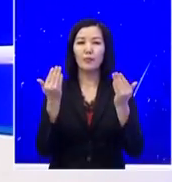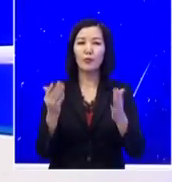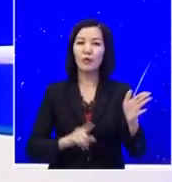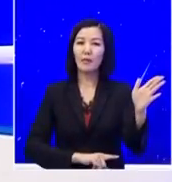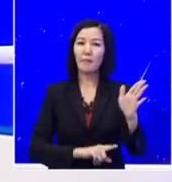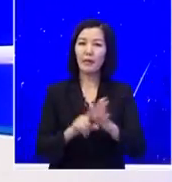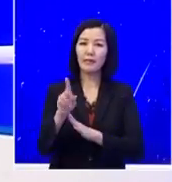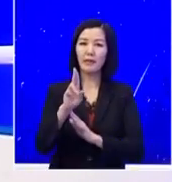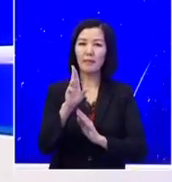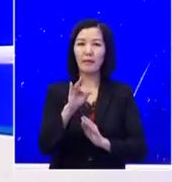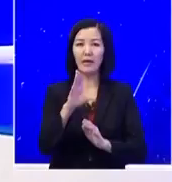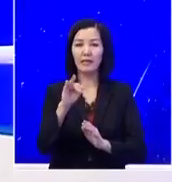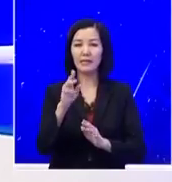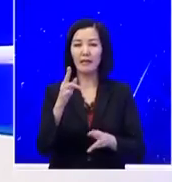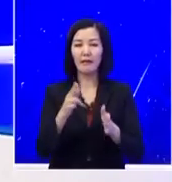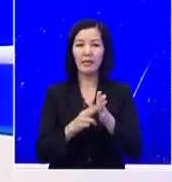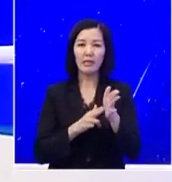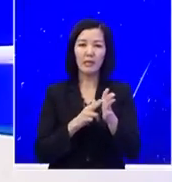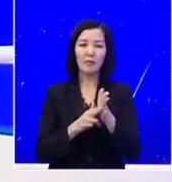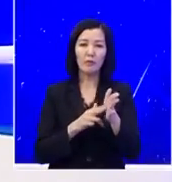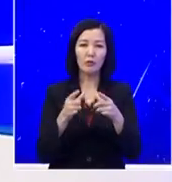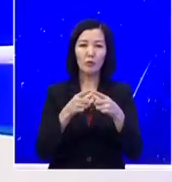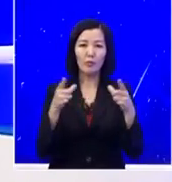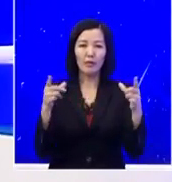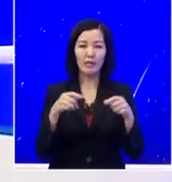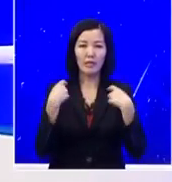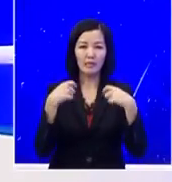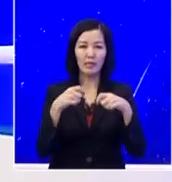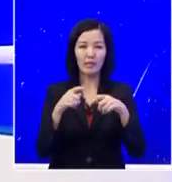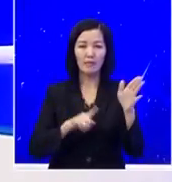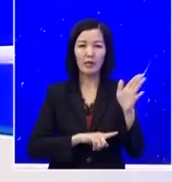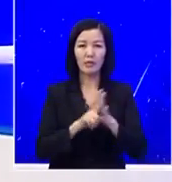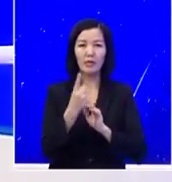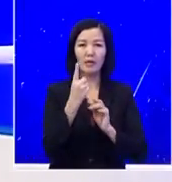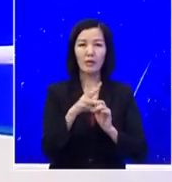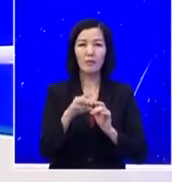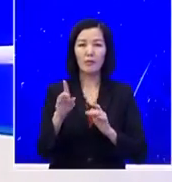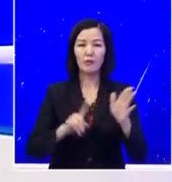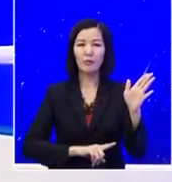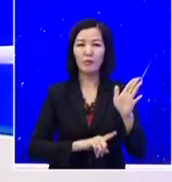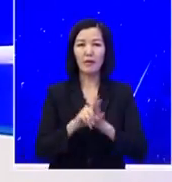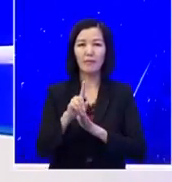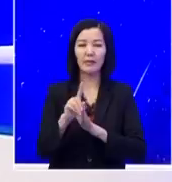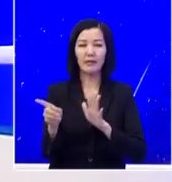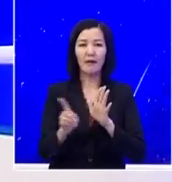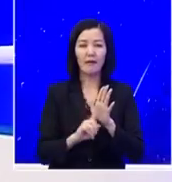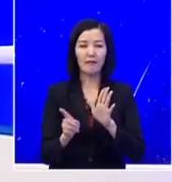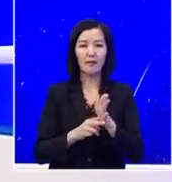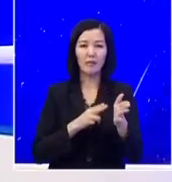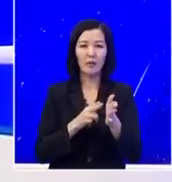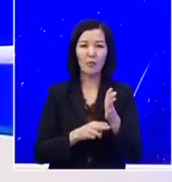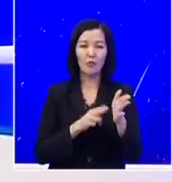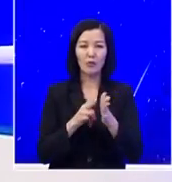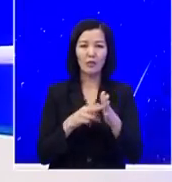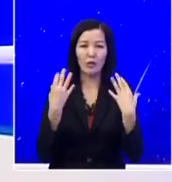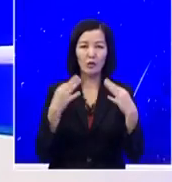Бүгін бастап кассаларда теміржол билеттері сатылымға шықты. Демек, бірінші маусымнан бастап ел іші қатынастары пойыздары жүре